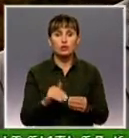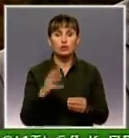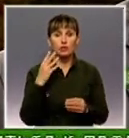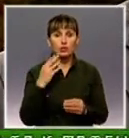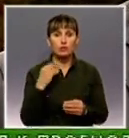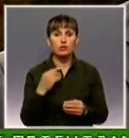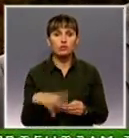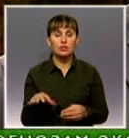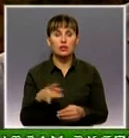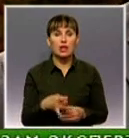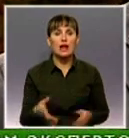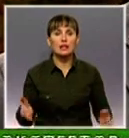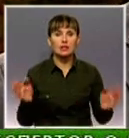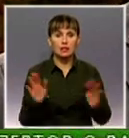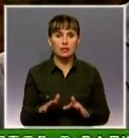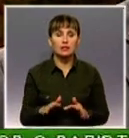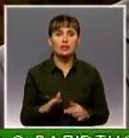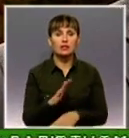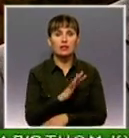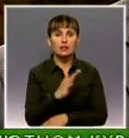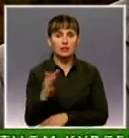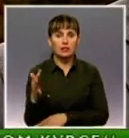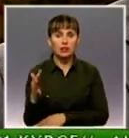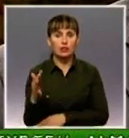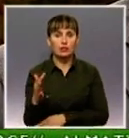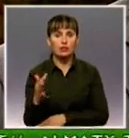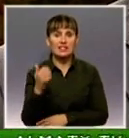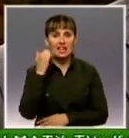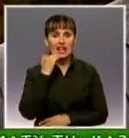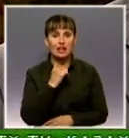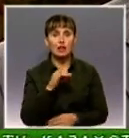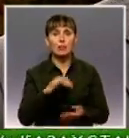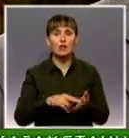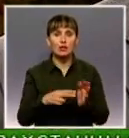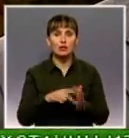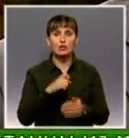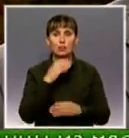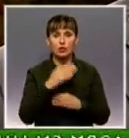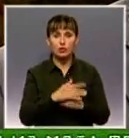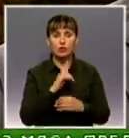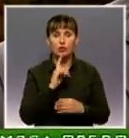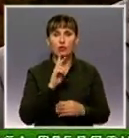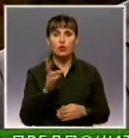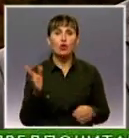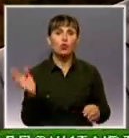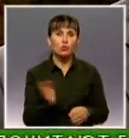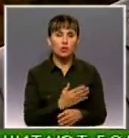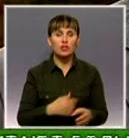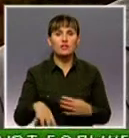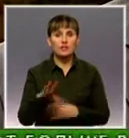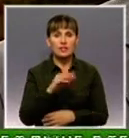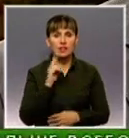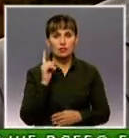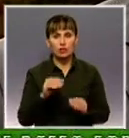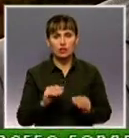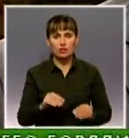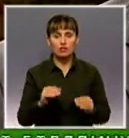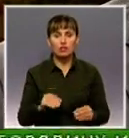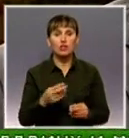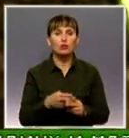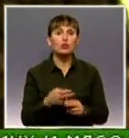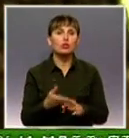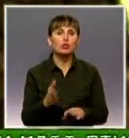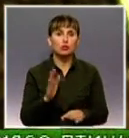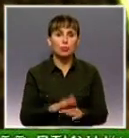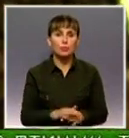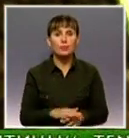7 районам, осталось аварийных деревьев. Планируем за ближайший год-два убрать все зеленые насаждения в аварийном